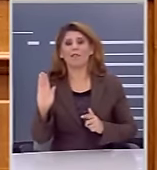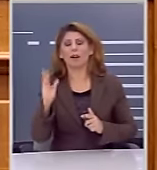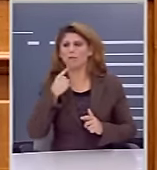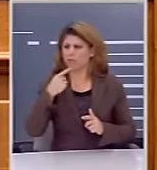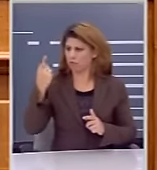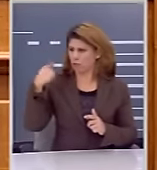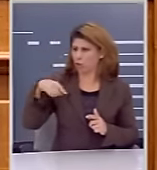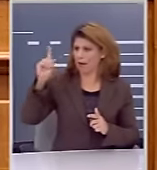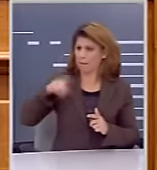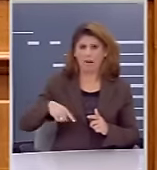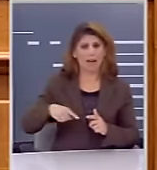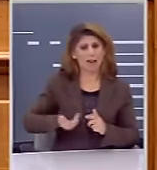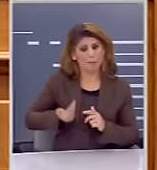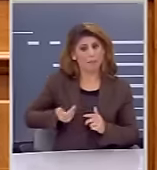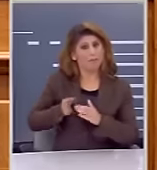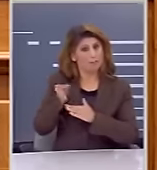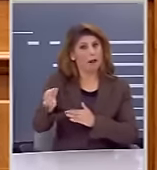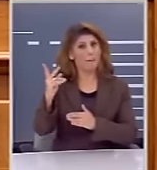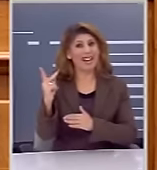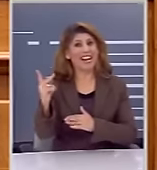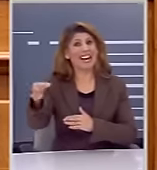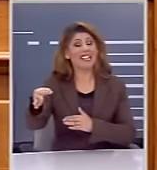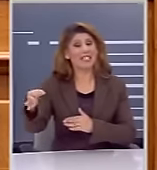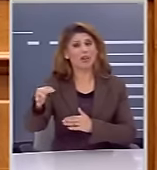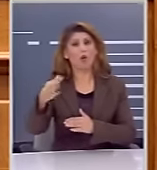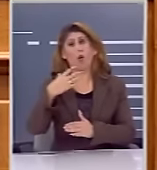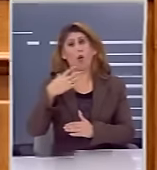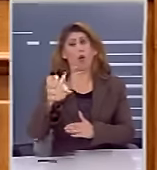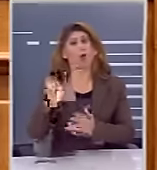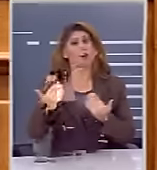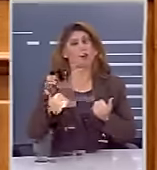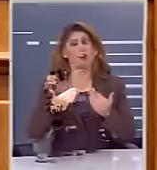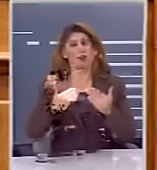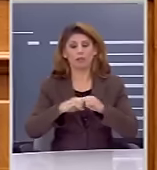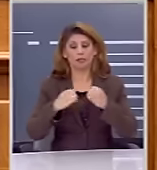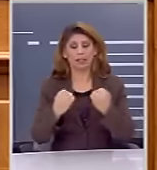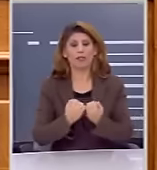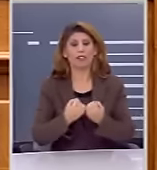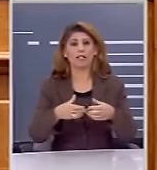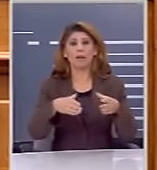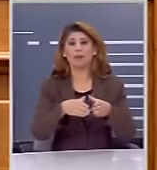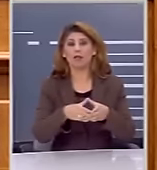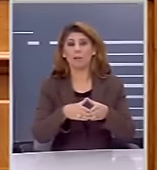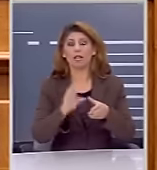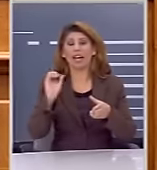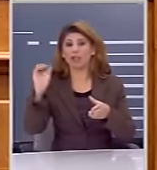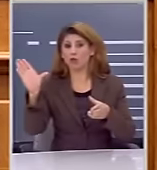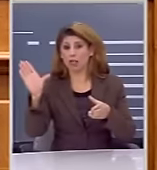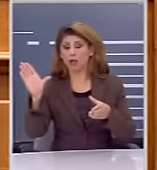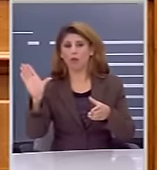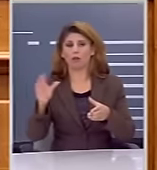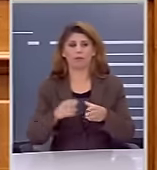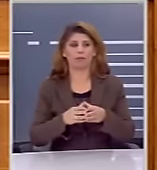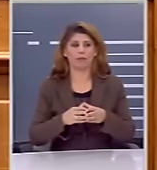μέρα δηλαδή της αποστολής. Και ο λόγος ήταν ότι δεν συνεδρίασε η Επιτροπή Εξωτερικών, η